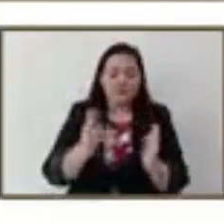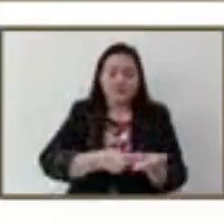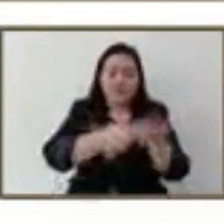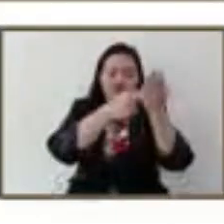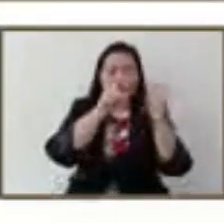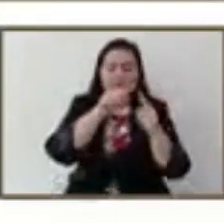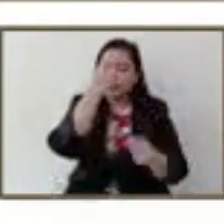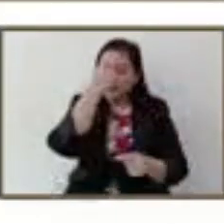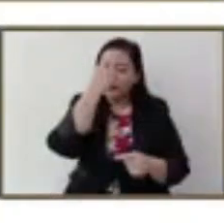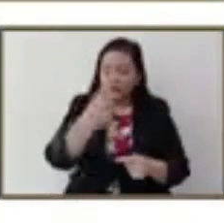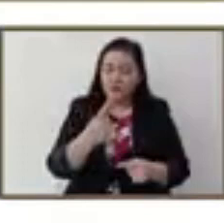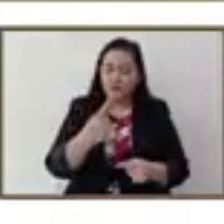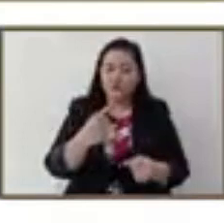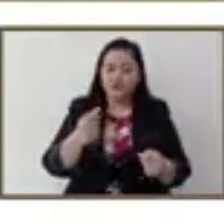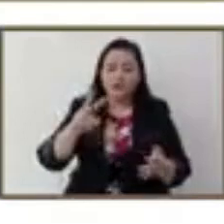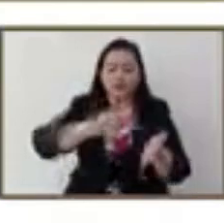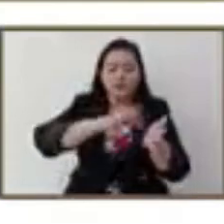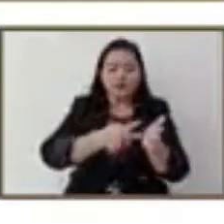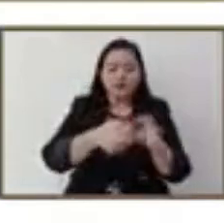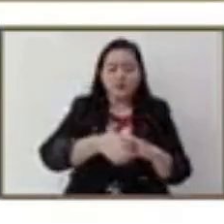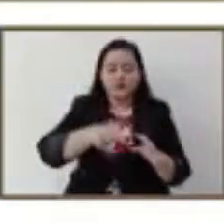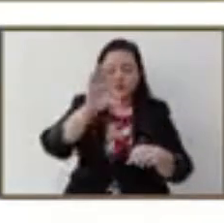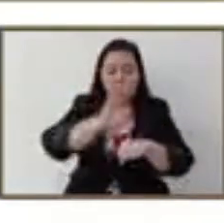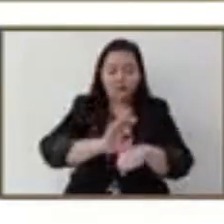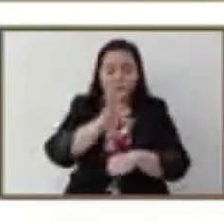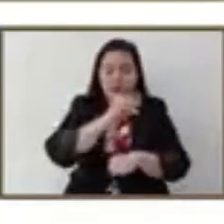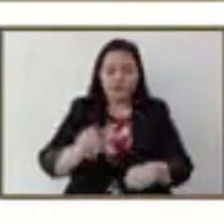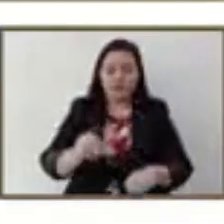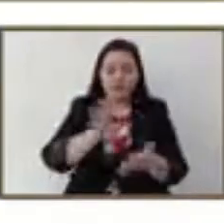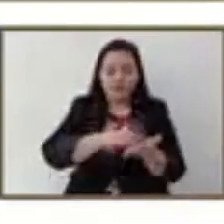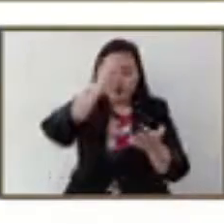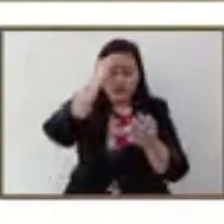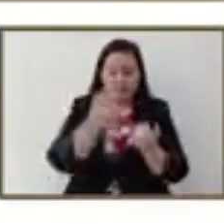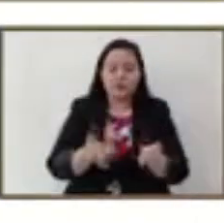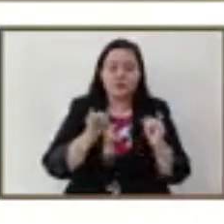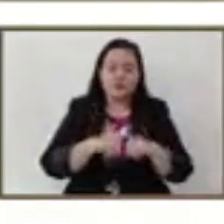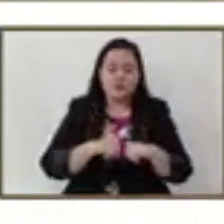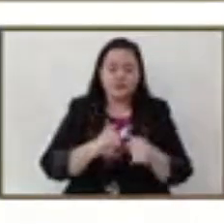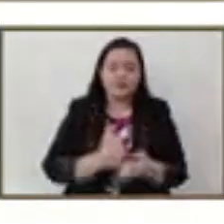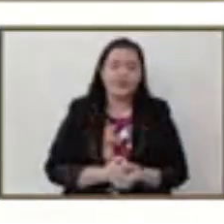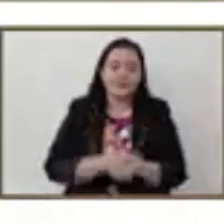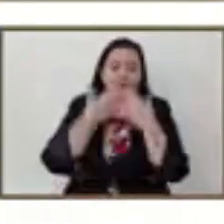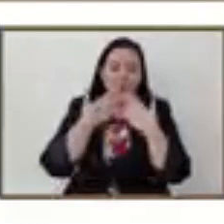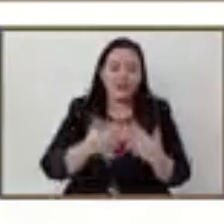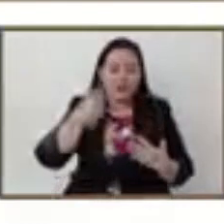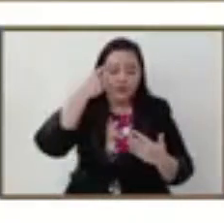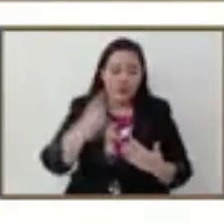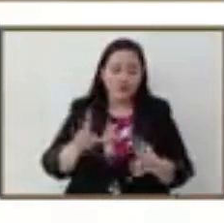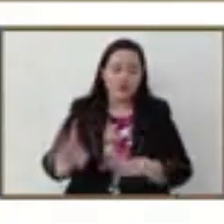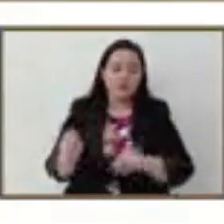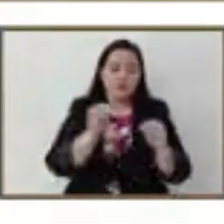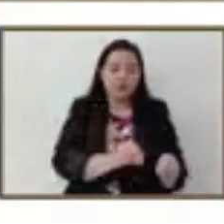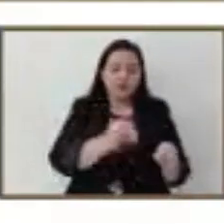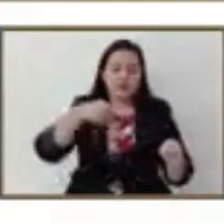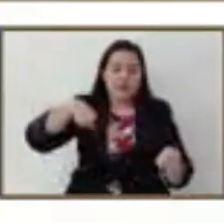ng church at makita po nila ang kahalagahan ng church. Salamat, Panginoon, na inilagay niyo po kami sa tamang simbahan,